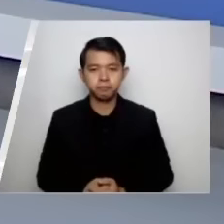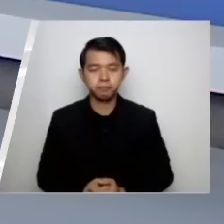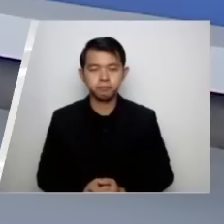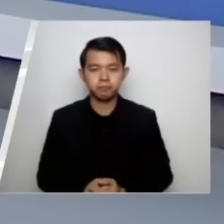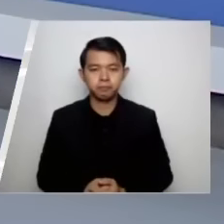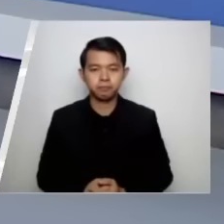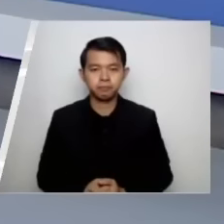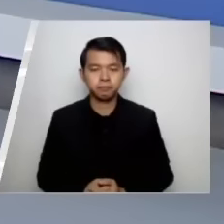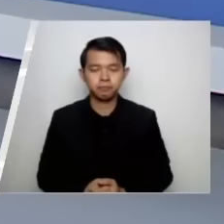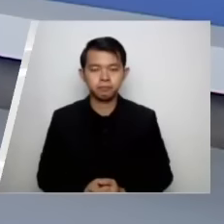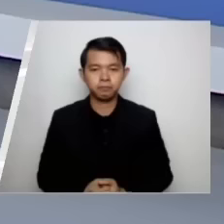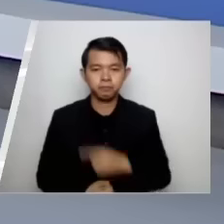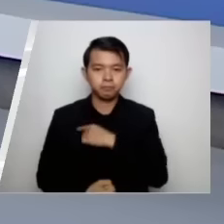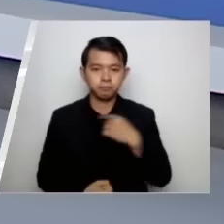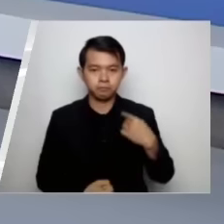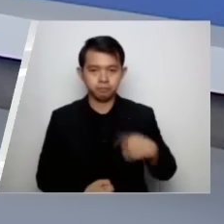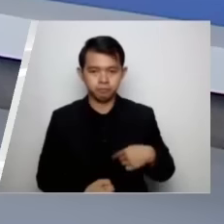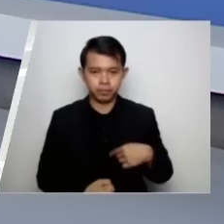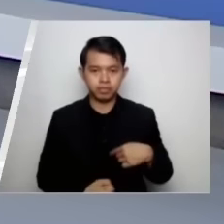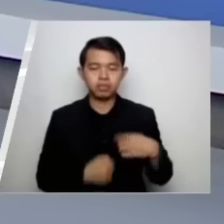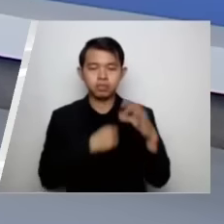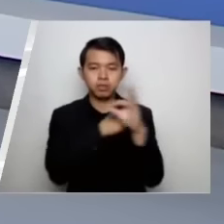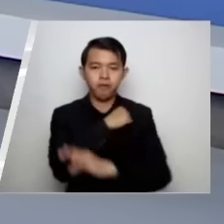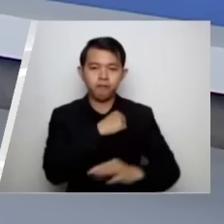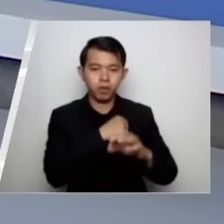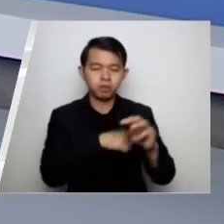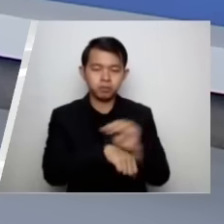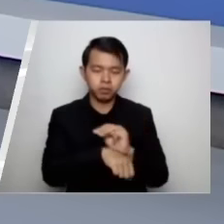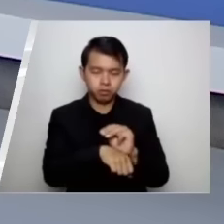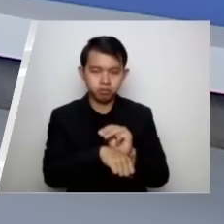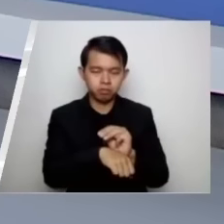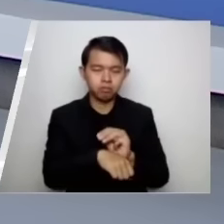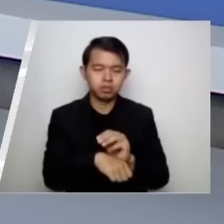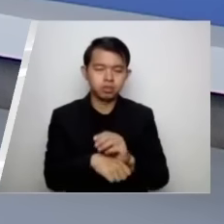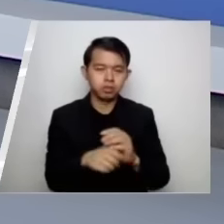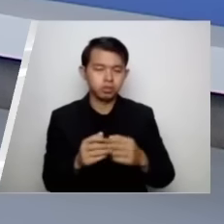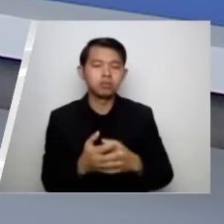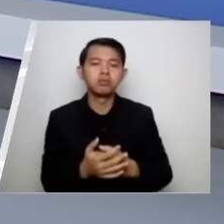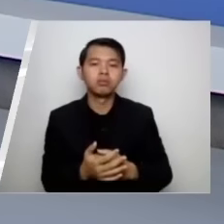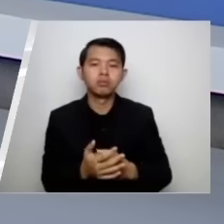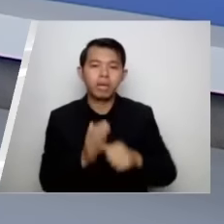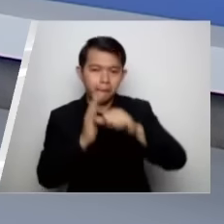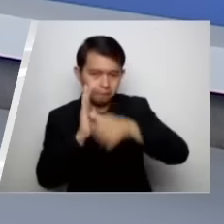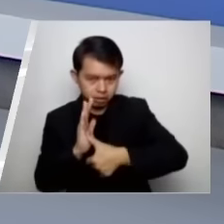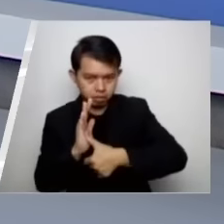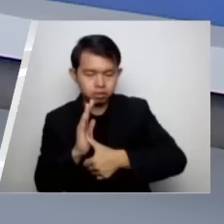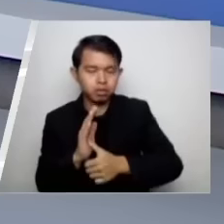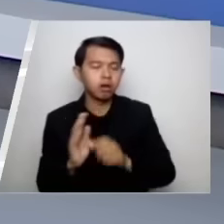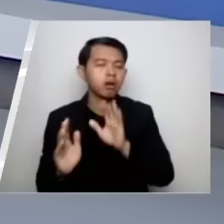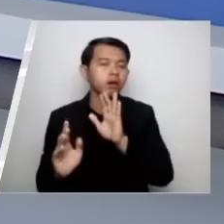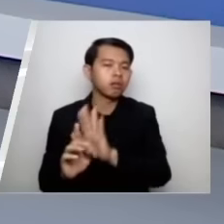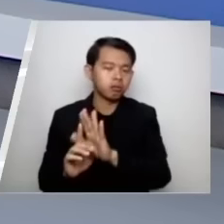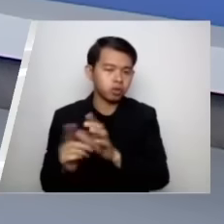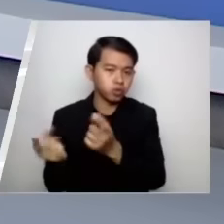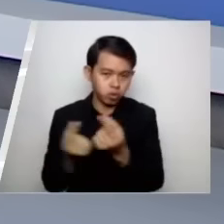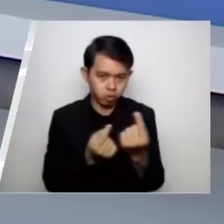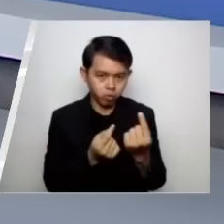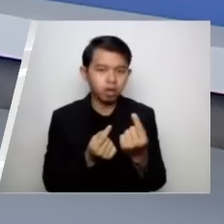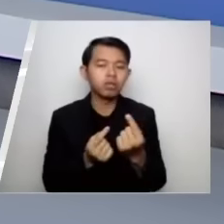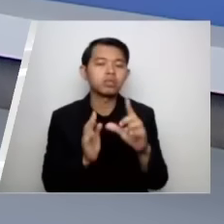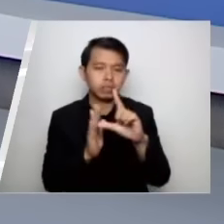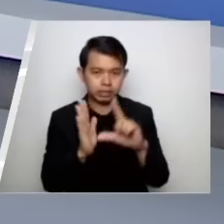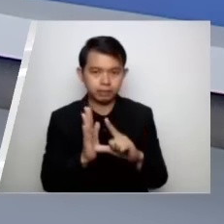Ministry muling iginiit ang kanilang soberanya at lehitimo raw ang kanilang law enforcement activities sa lugar. Samantala,